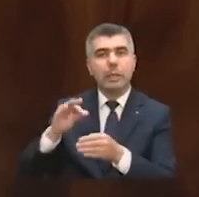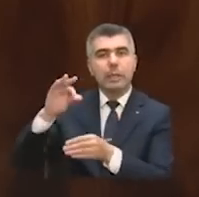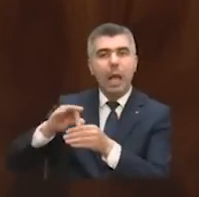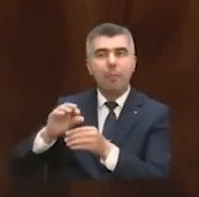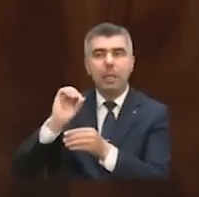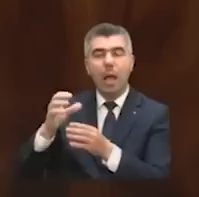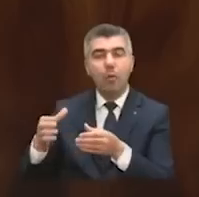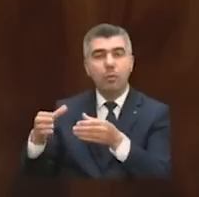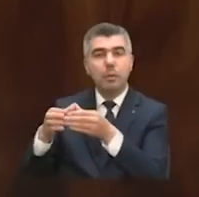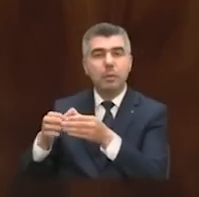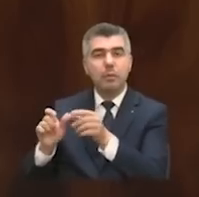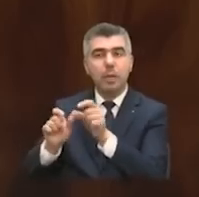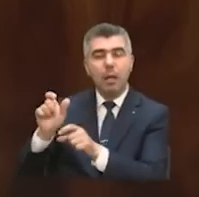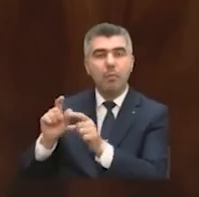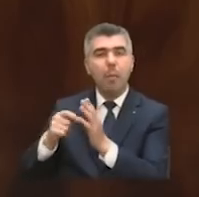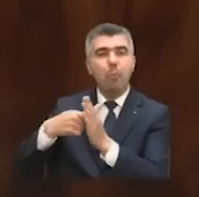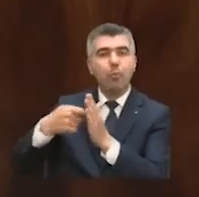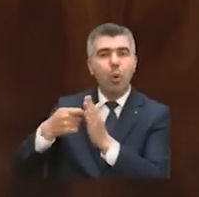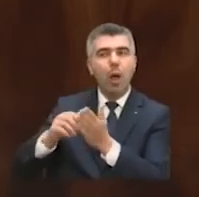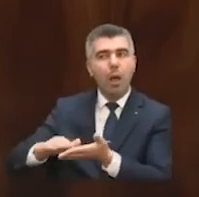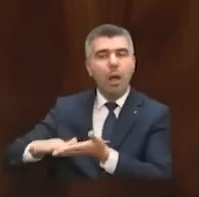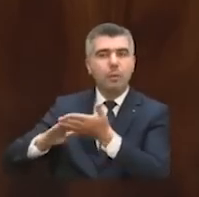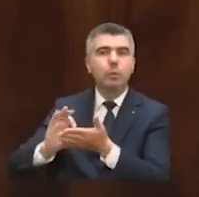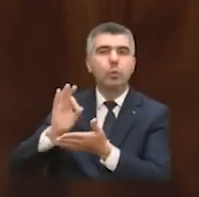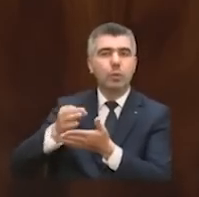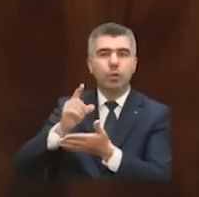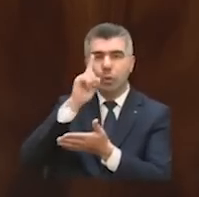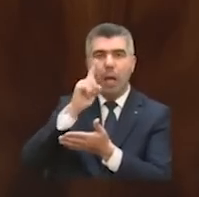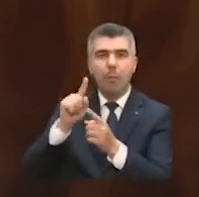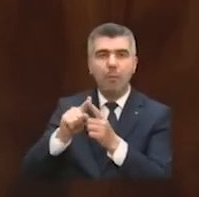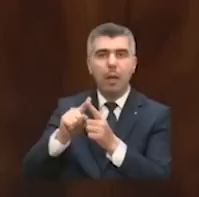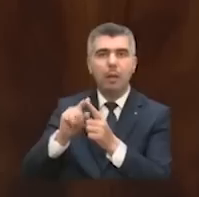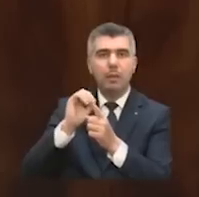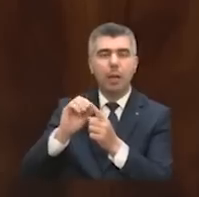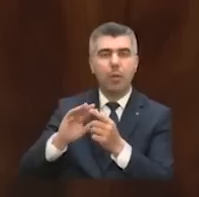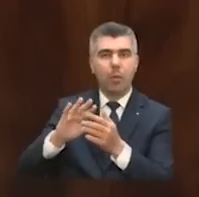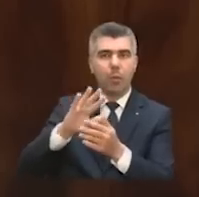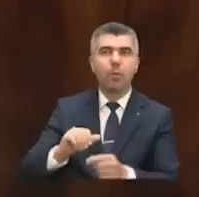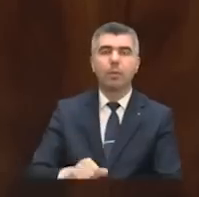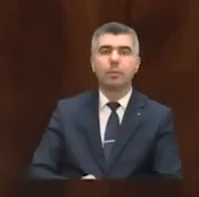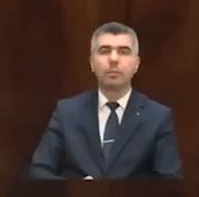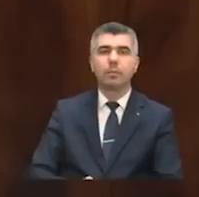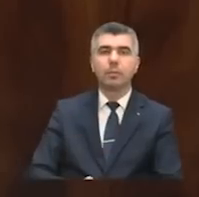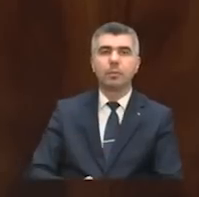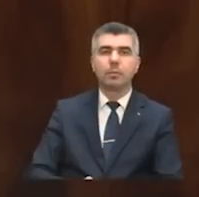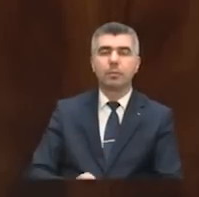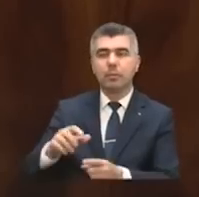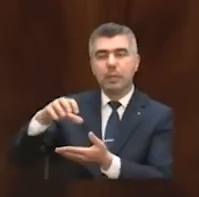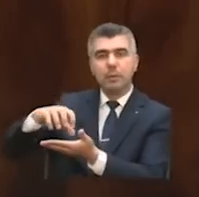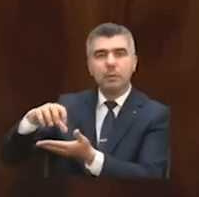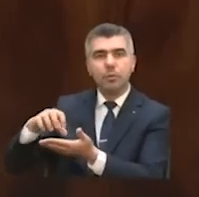لتحقيق مشاريع ديال هادشي ديال لي ريزيدونس، ماشي لي ريزيدونس، أنوية